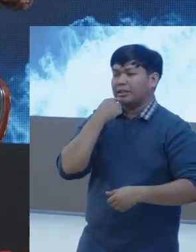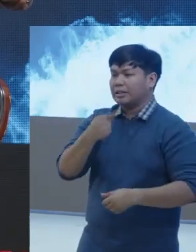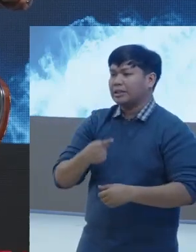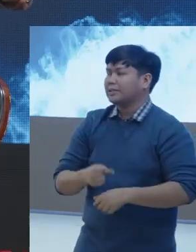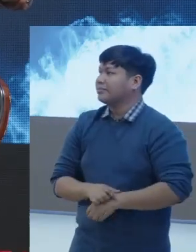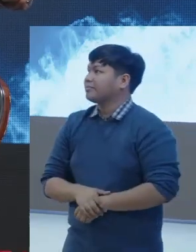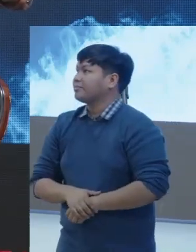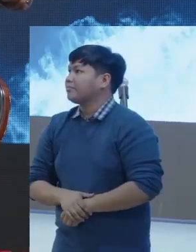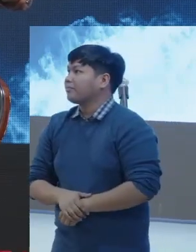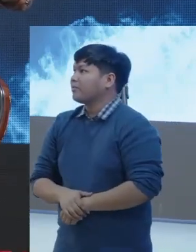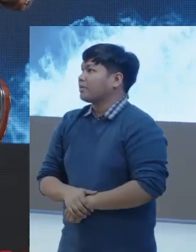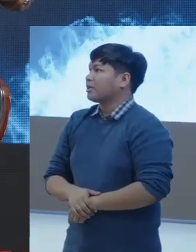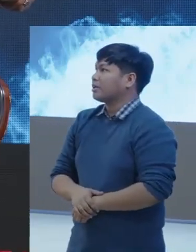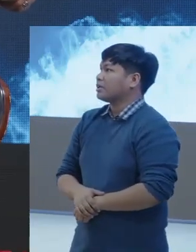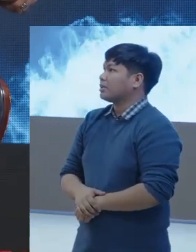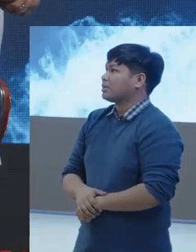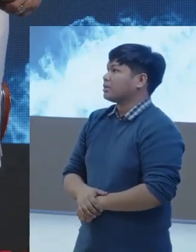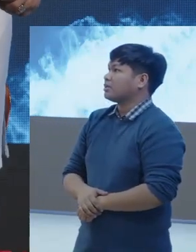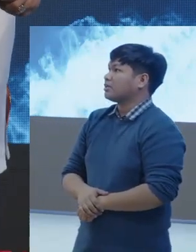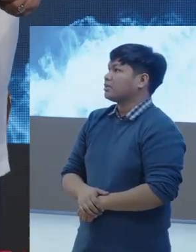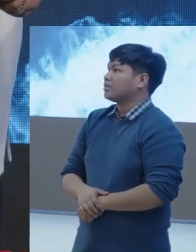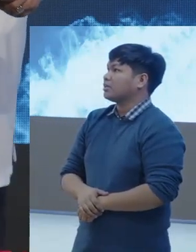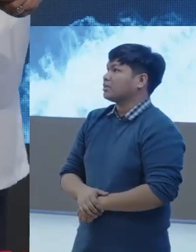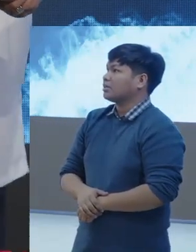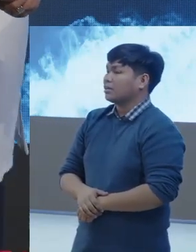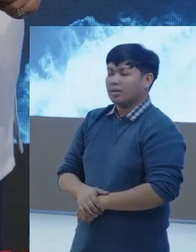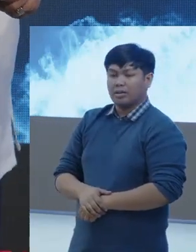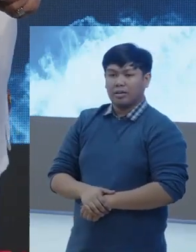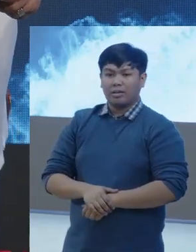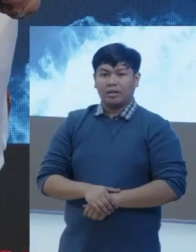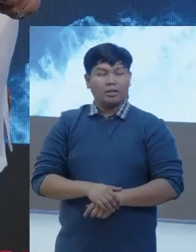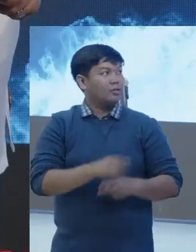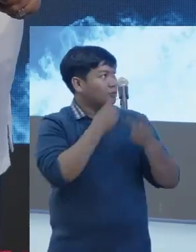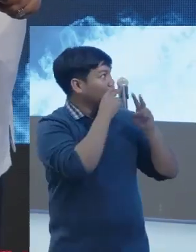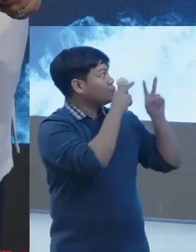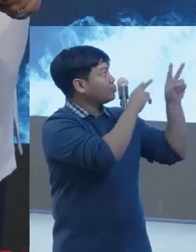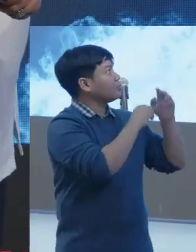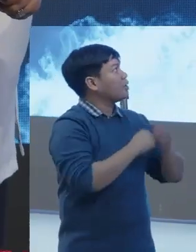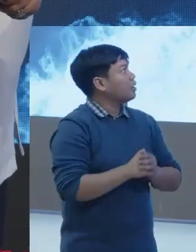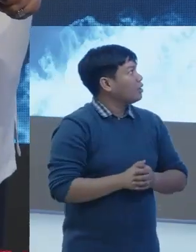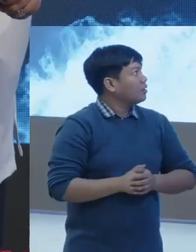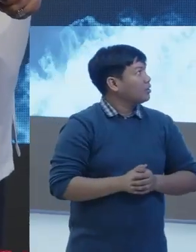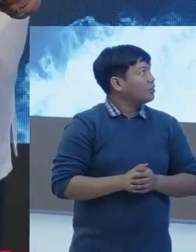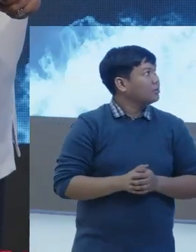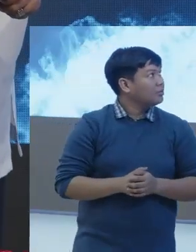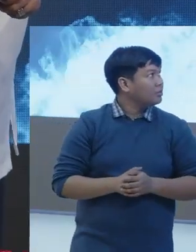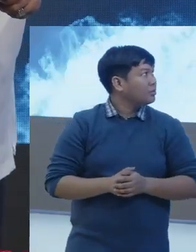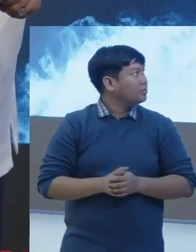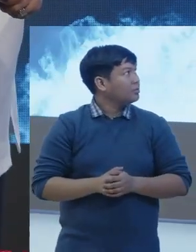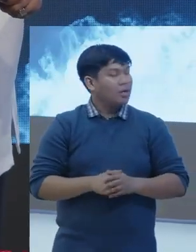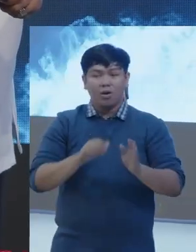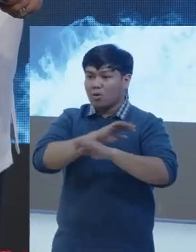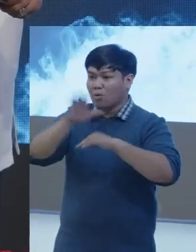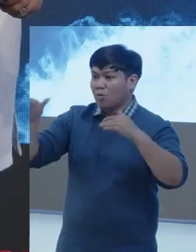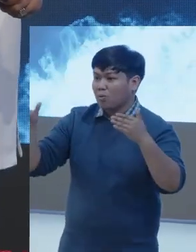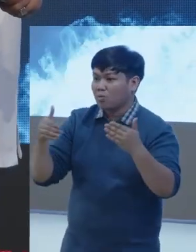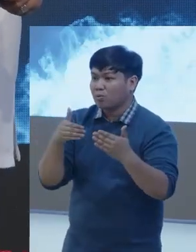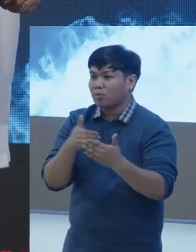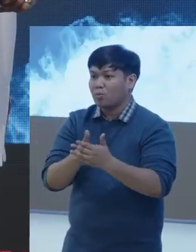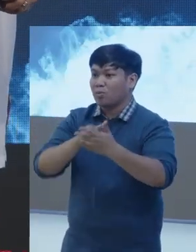napaka-asim, di ba? So, I hope they will hear all the disaster that I intend to do to them so that everyone may